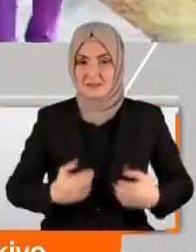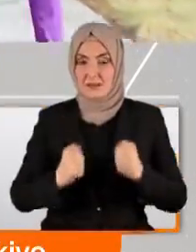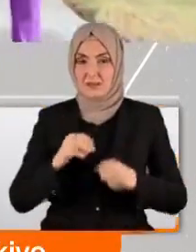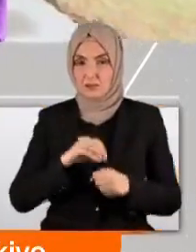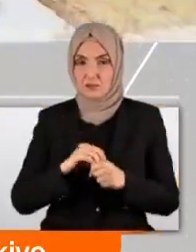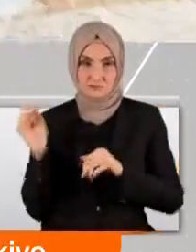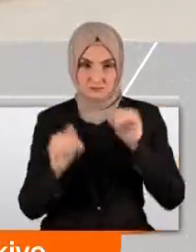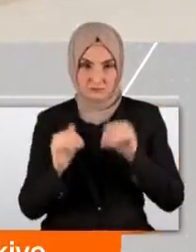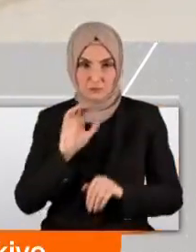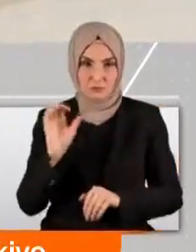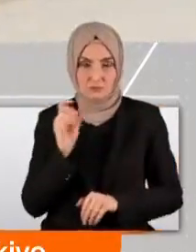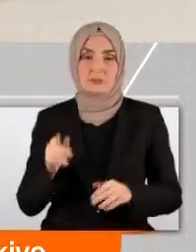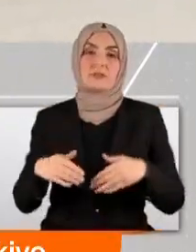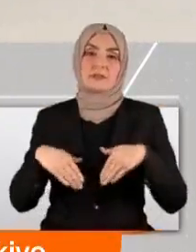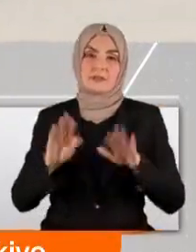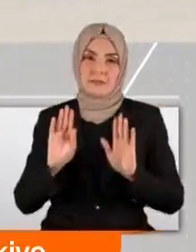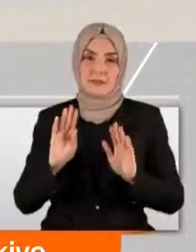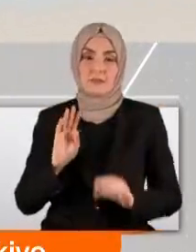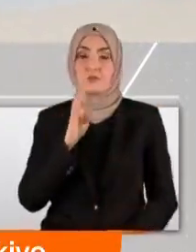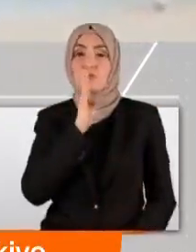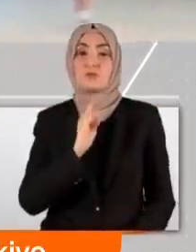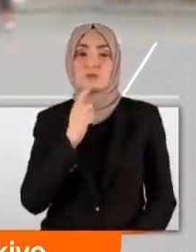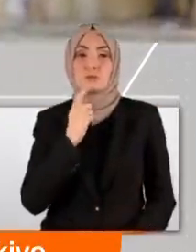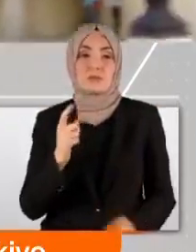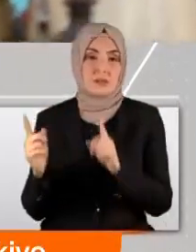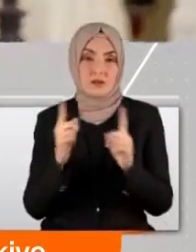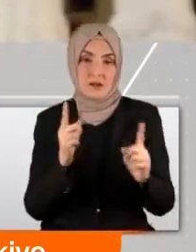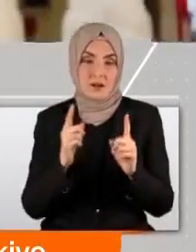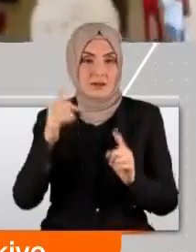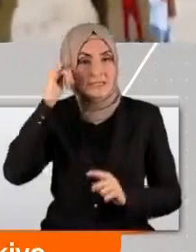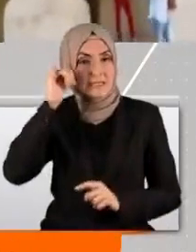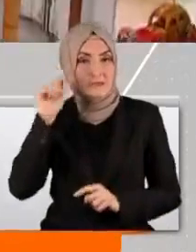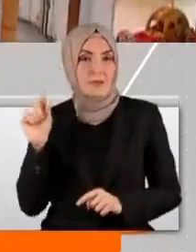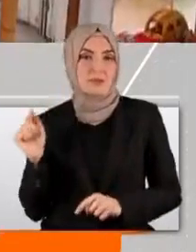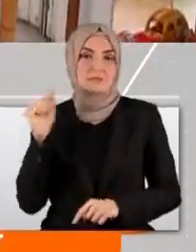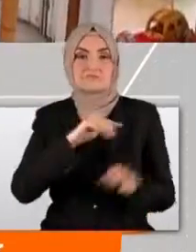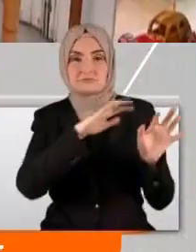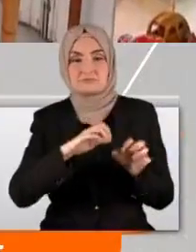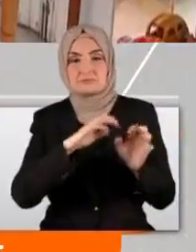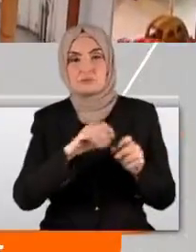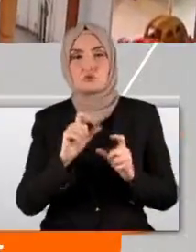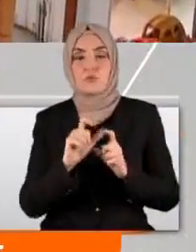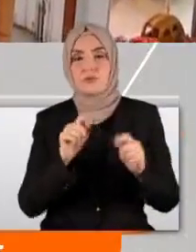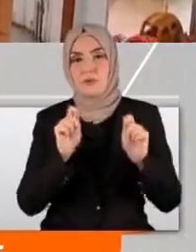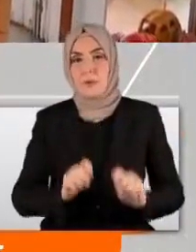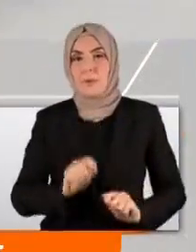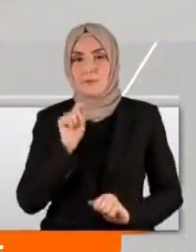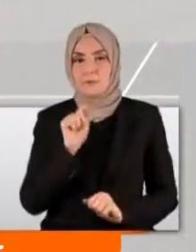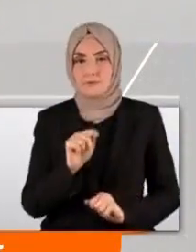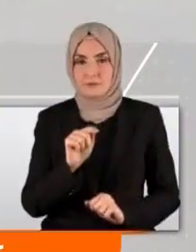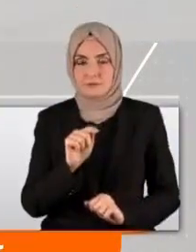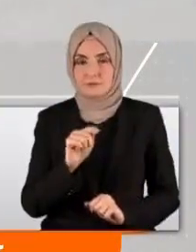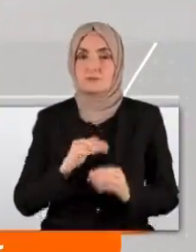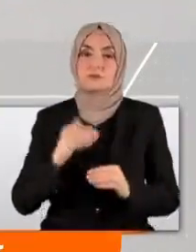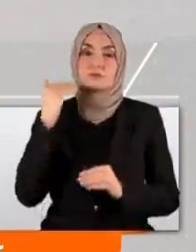Yaklaşık 4 asır boyunca İspanya'nın sömürgesinde kalmışlar. 1959 yılında yaşanan devrimse Küba'yı turistler için